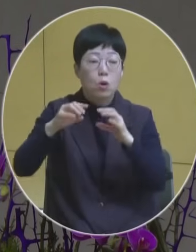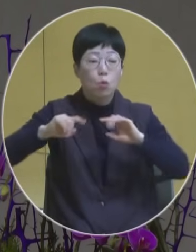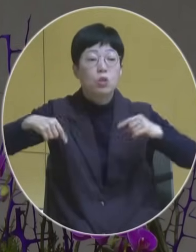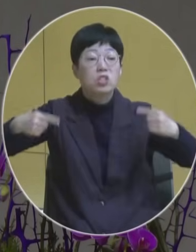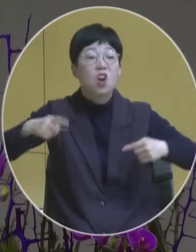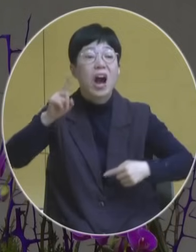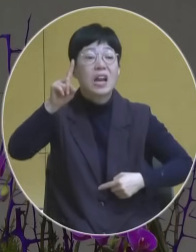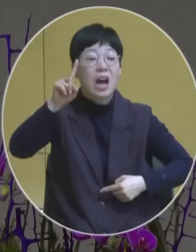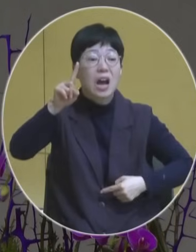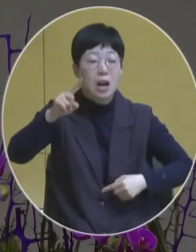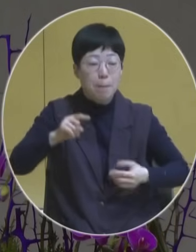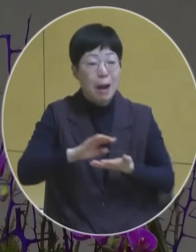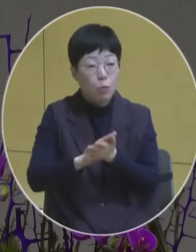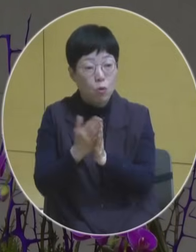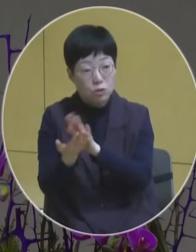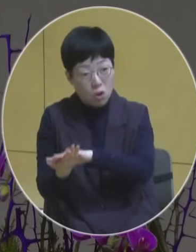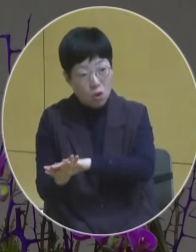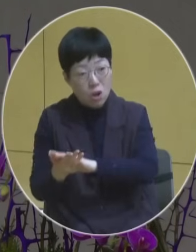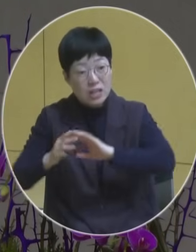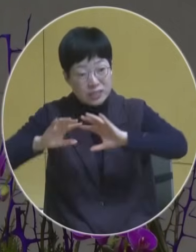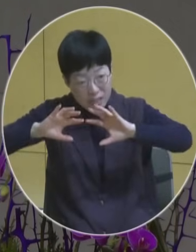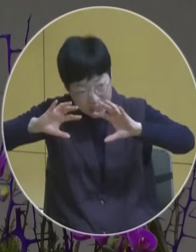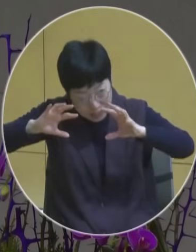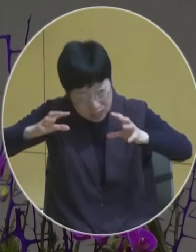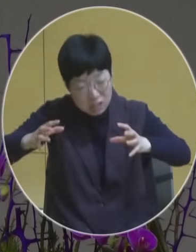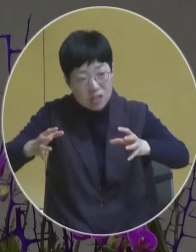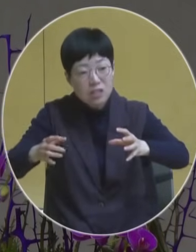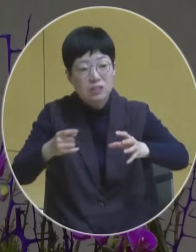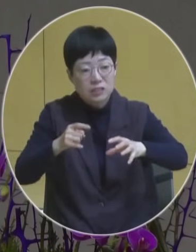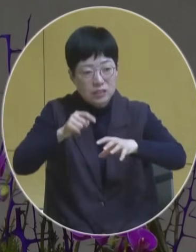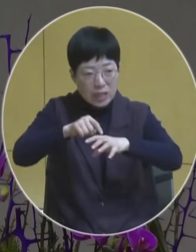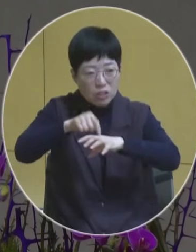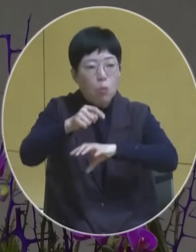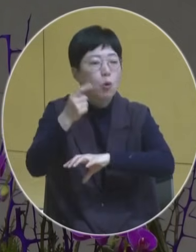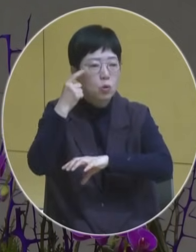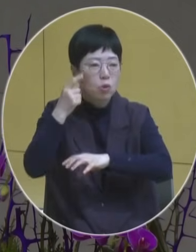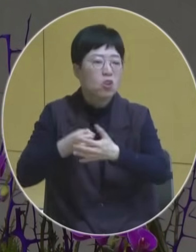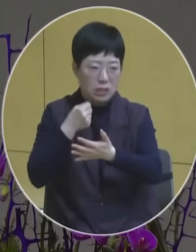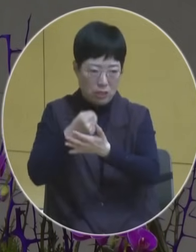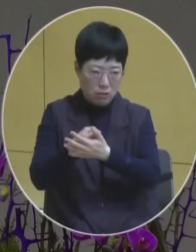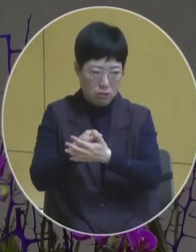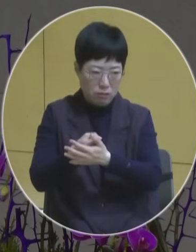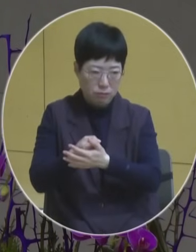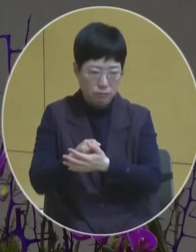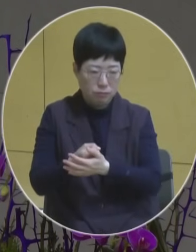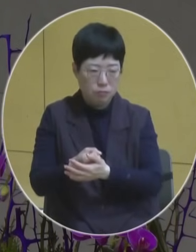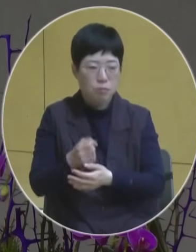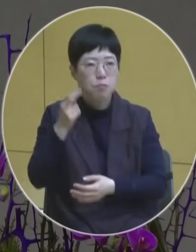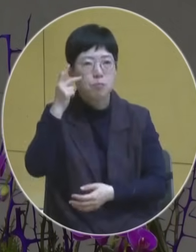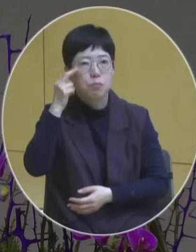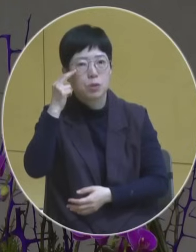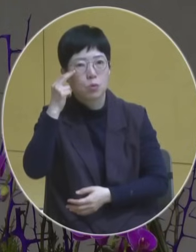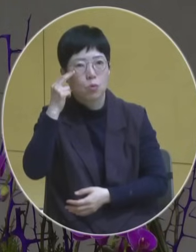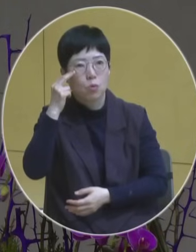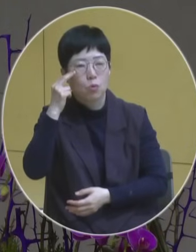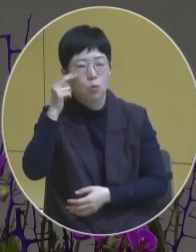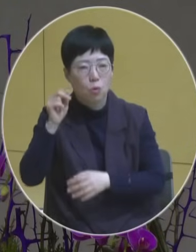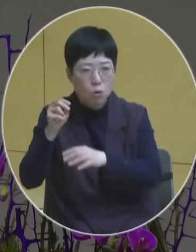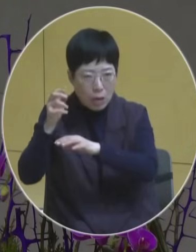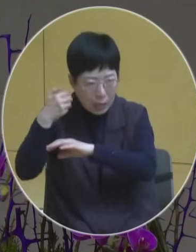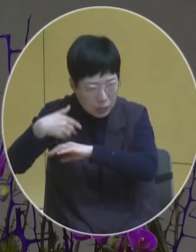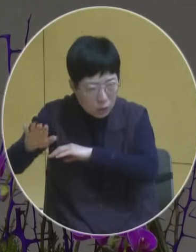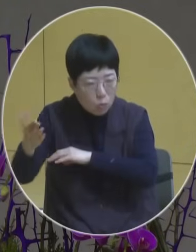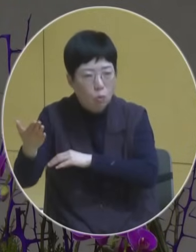전동 휠체어를 개조해서 세계 종단 체험을 하기로 결정하고 이 길을 떠납니다. 미국 횡단도 하게